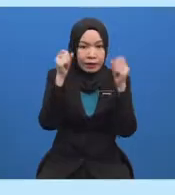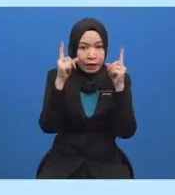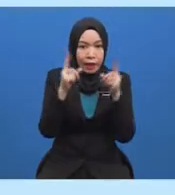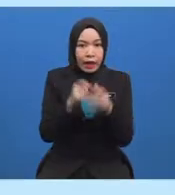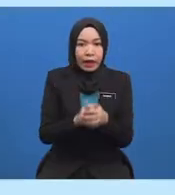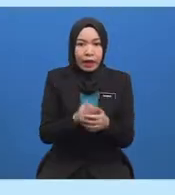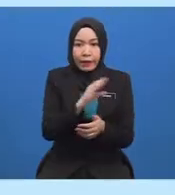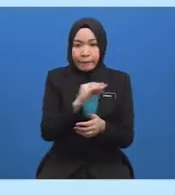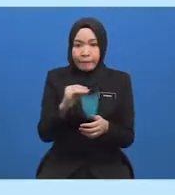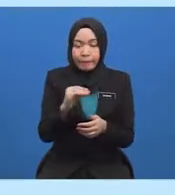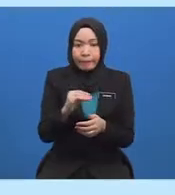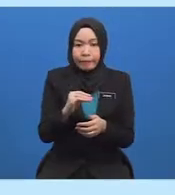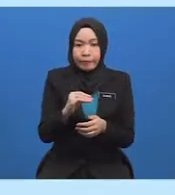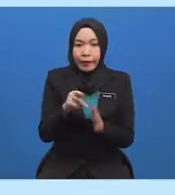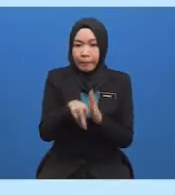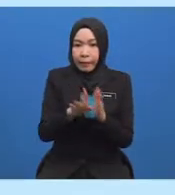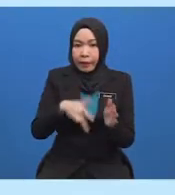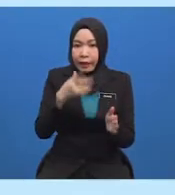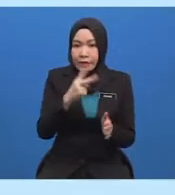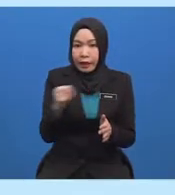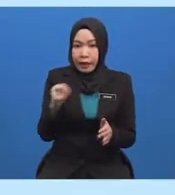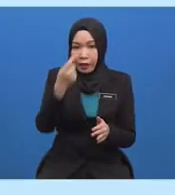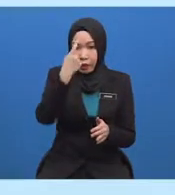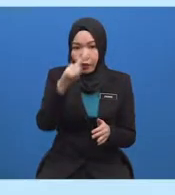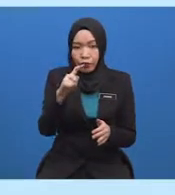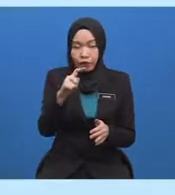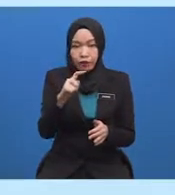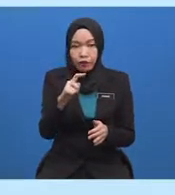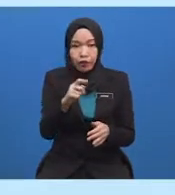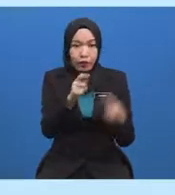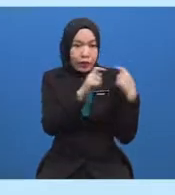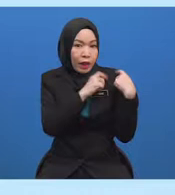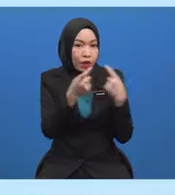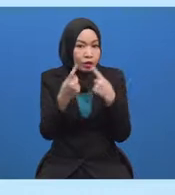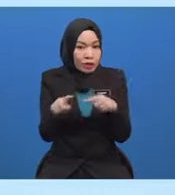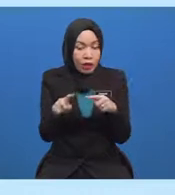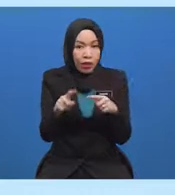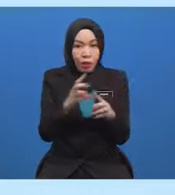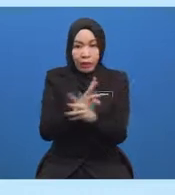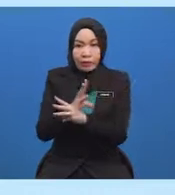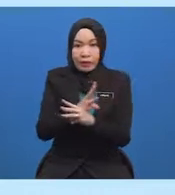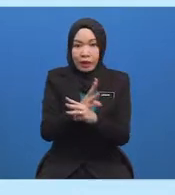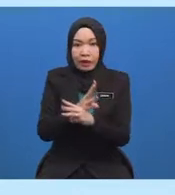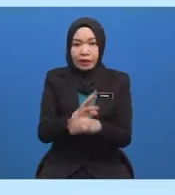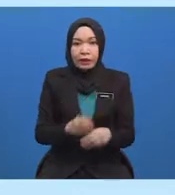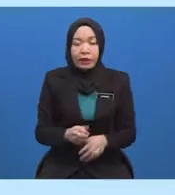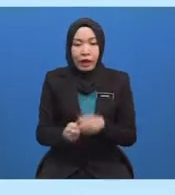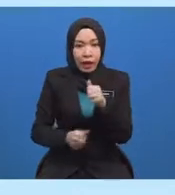kepentingan memelihara dan memulihkan rela alam sekitar dengan sempurna